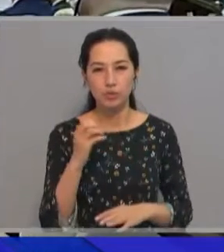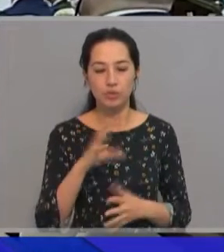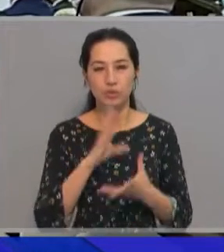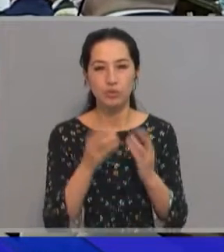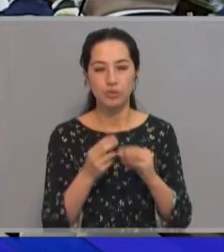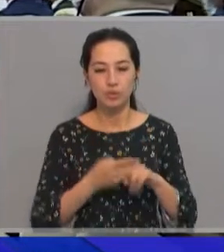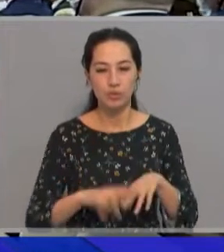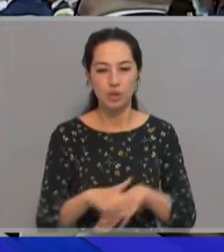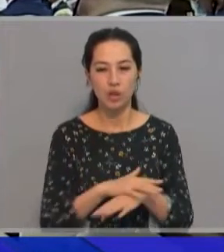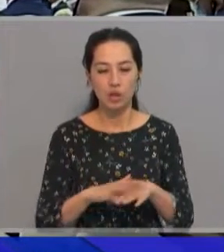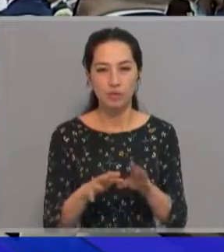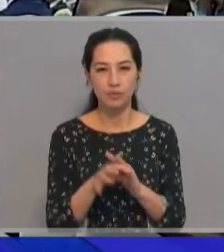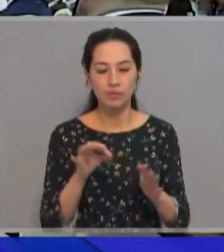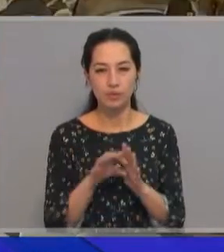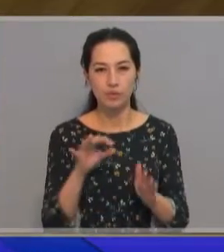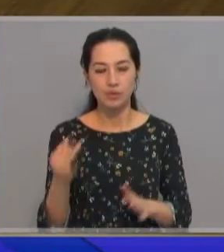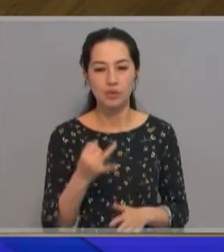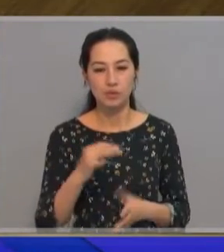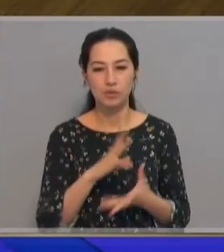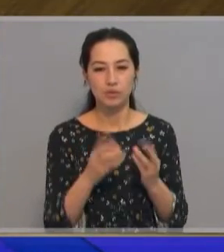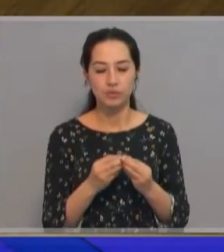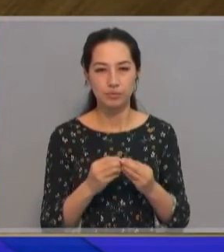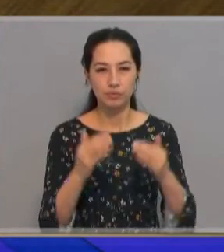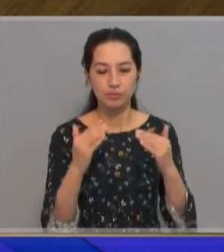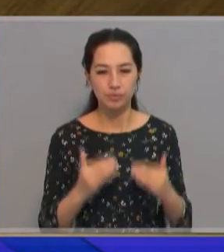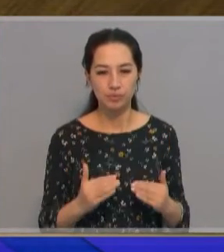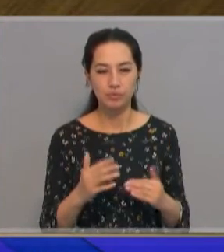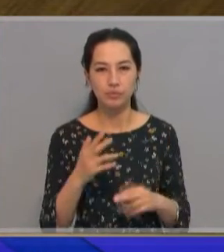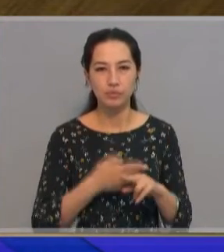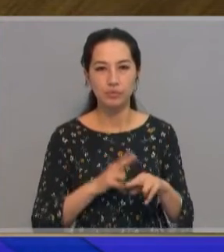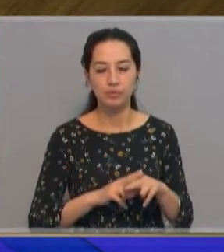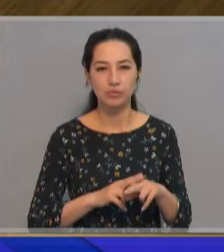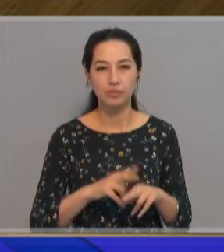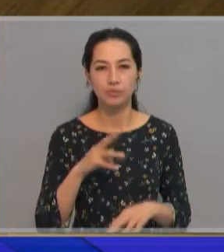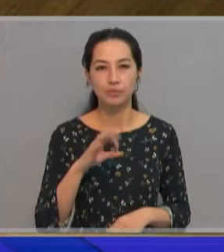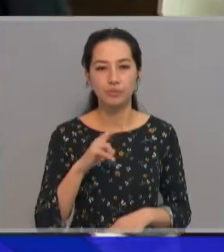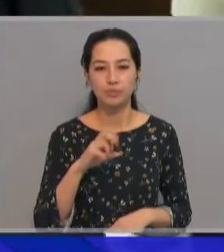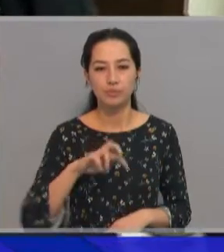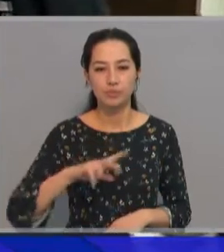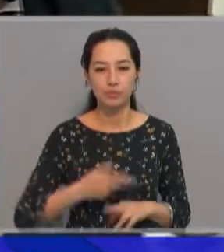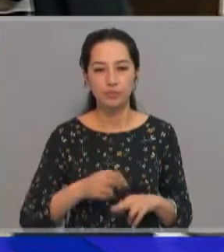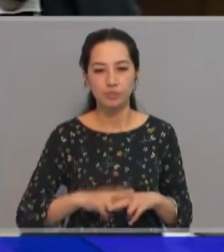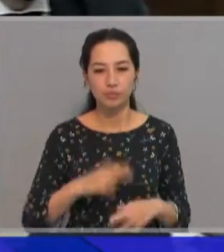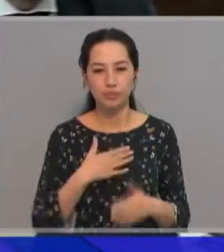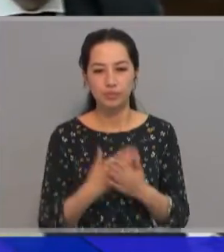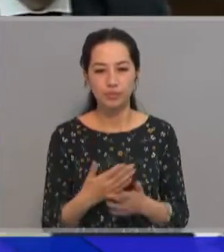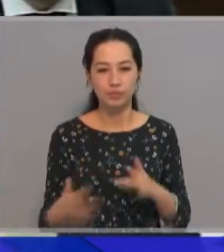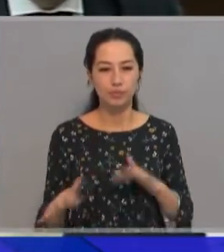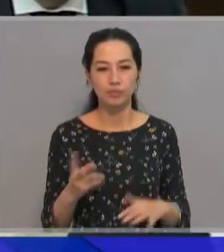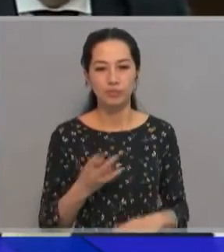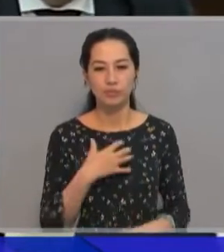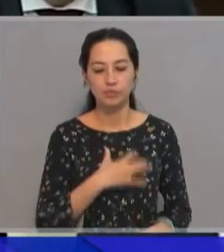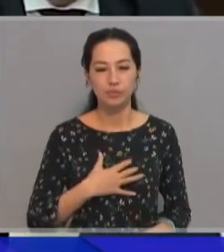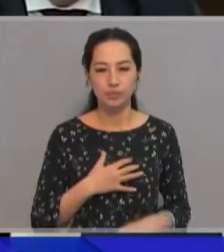Салдарынан халықтың сайлауға деген қызығушылығы күрт төмендеді, деді президент. Ал аралас сайлау моделі халықтың саяси белсенділігін арттыруға